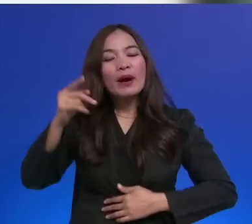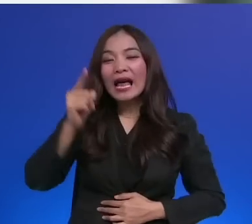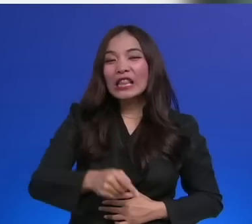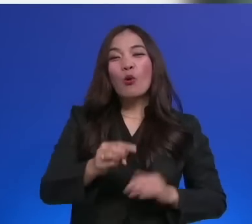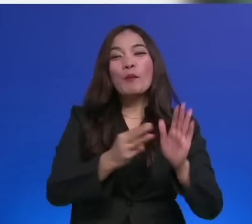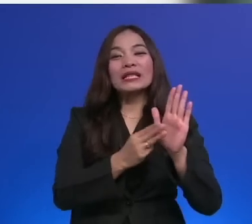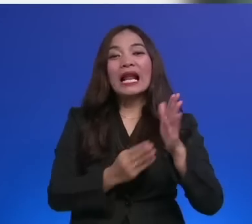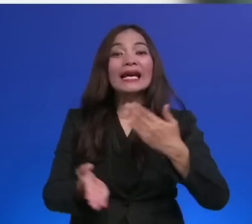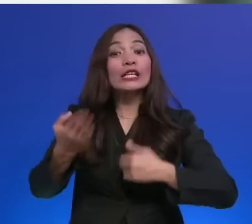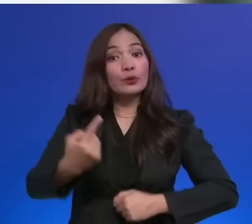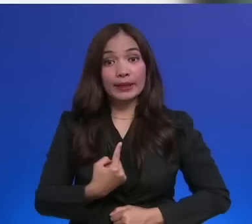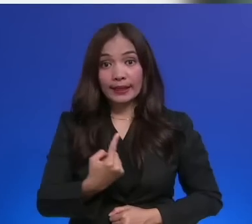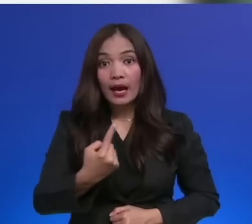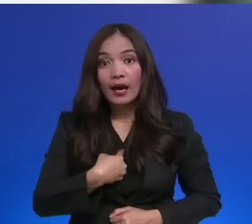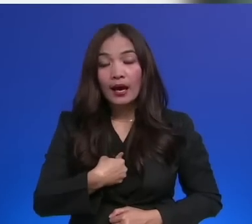hidup tersebut,